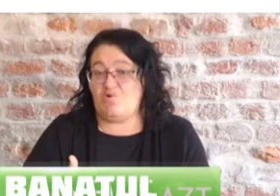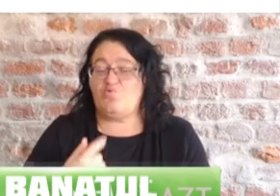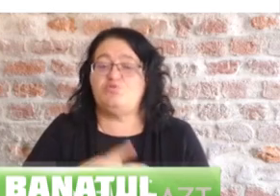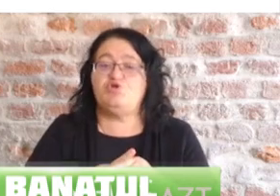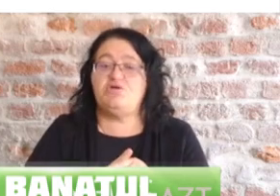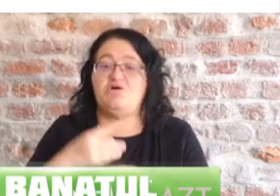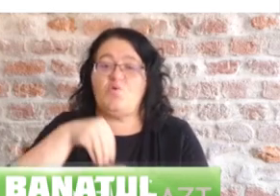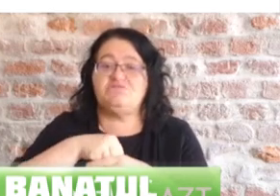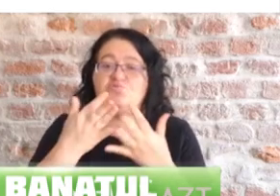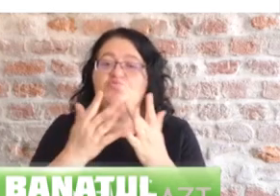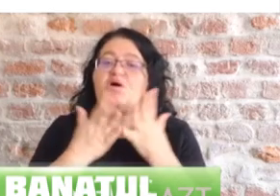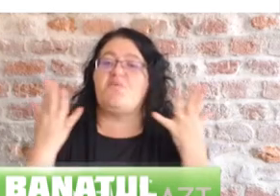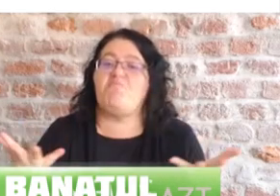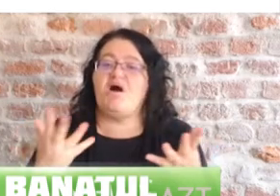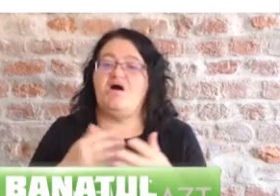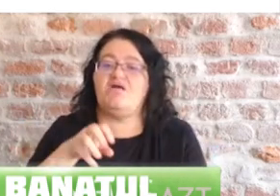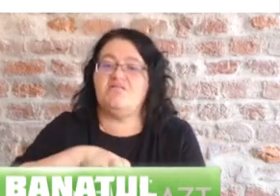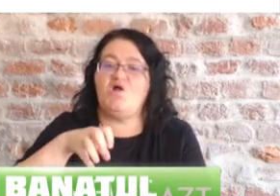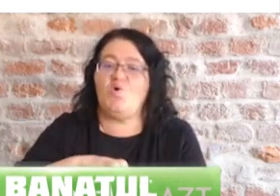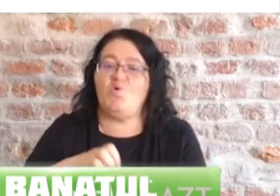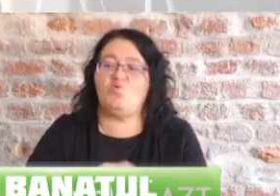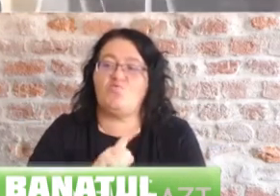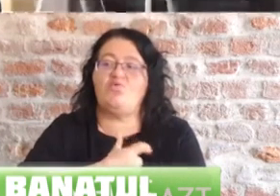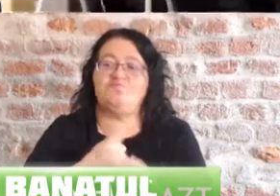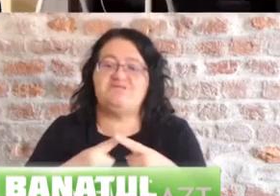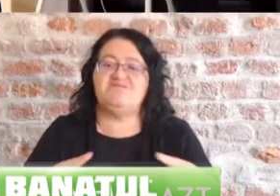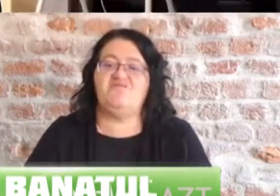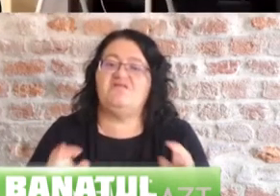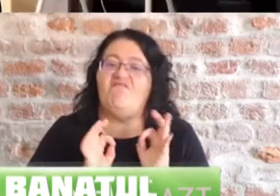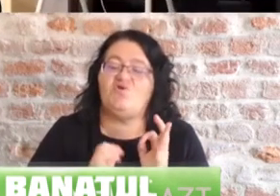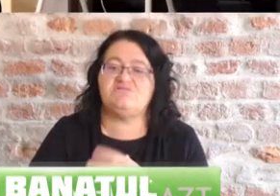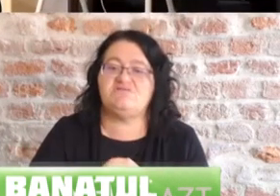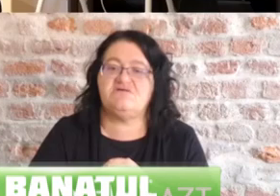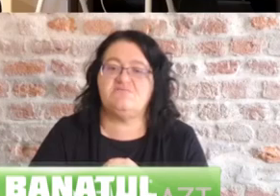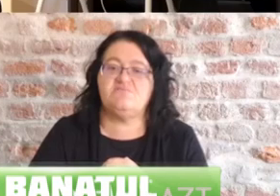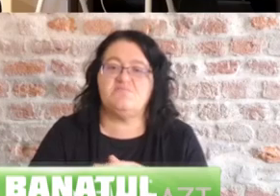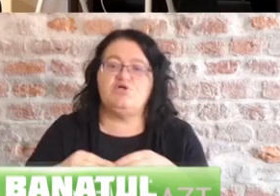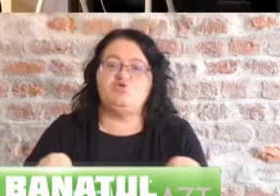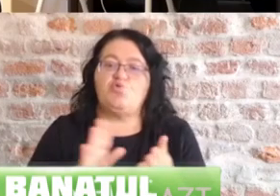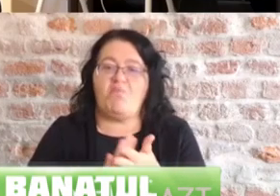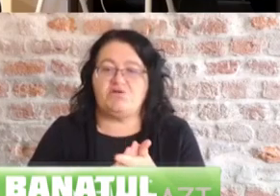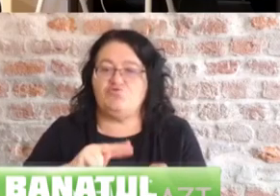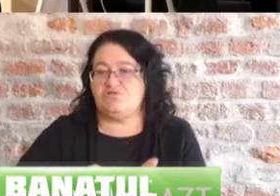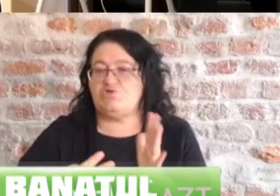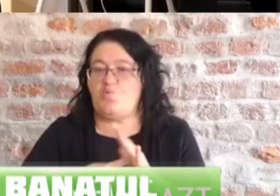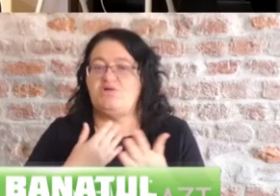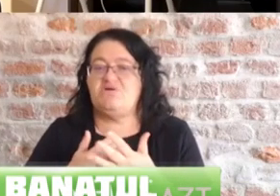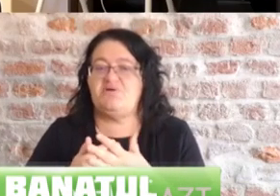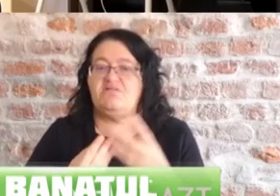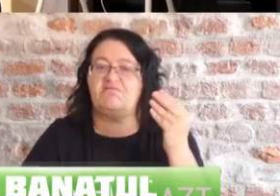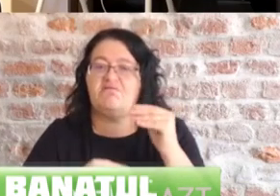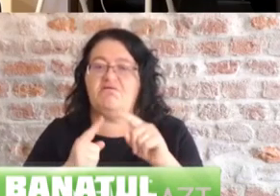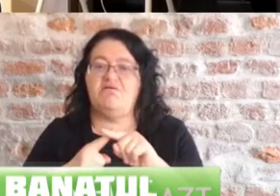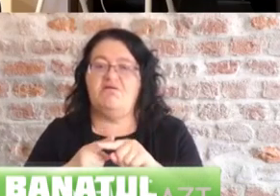și care conține un număr mai mare de subspații cu posibilități variate de utilizare. Juriul apreciază această soluție deoarece combină